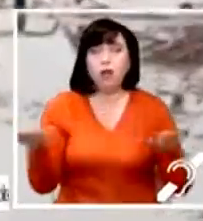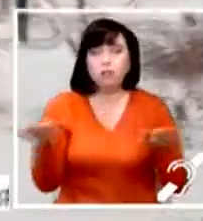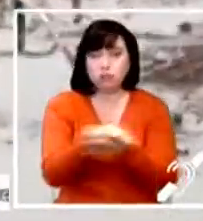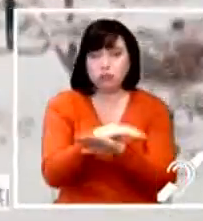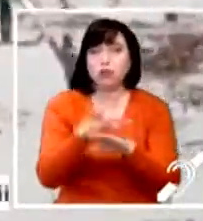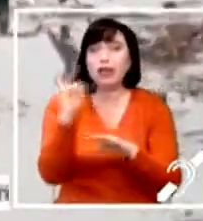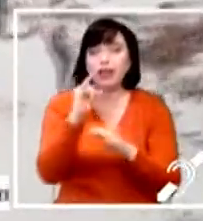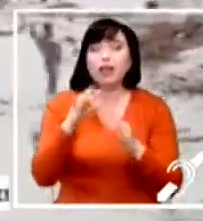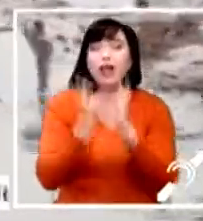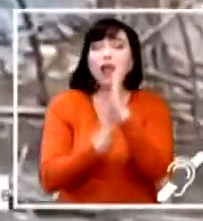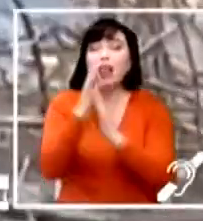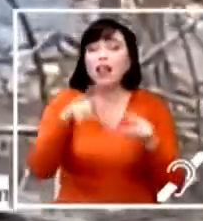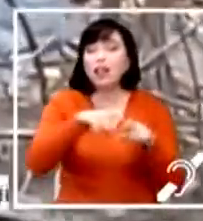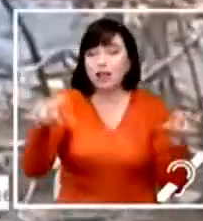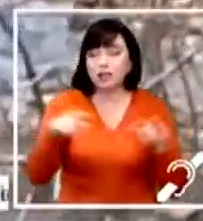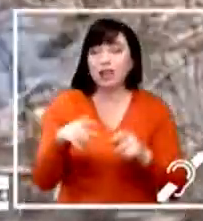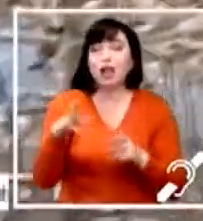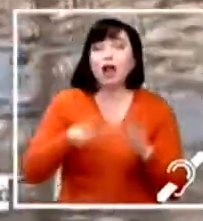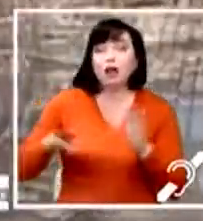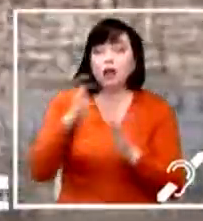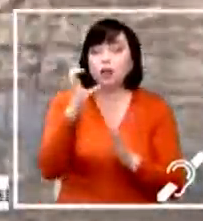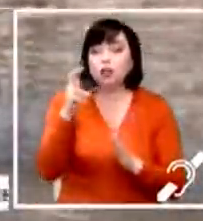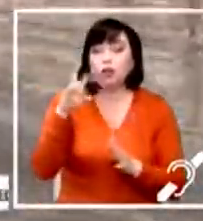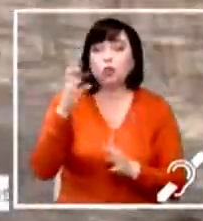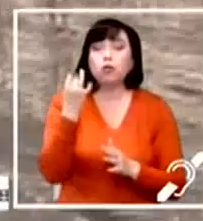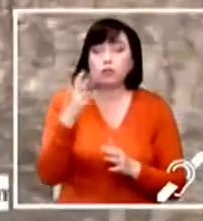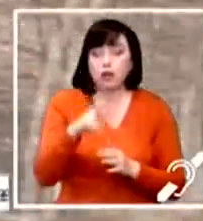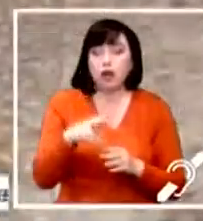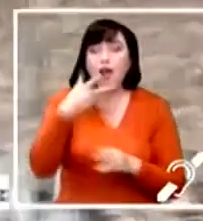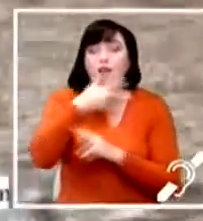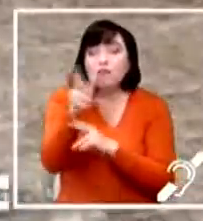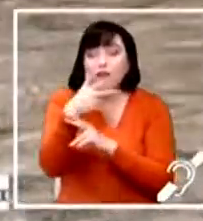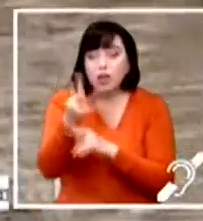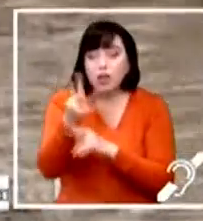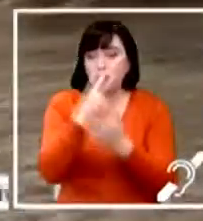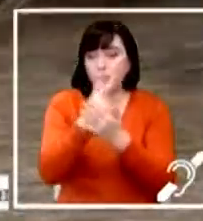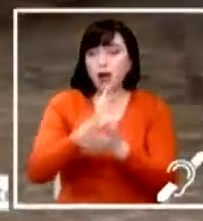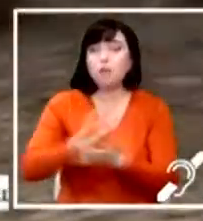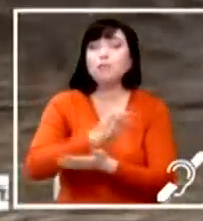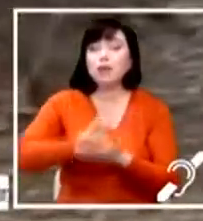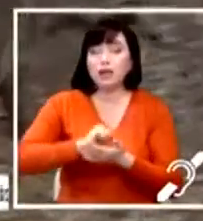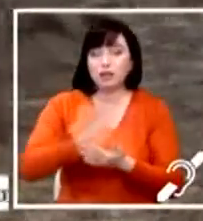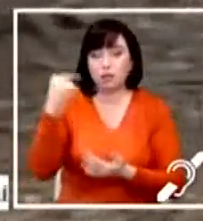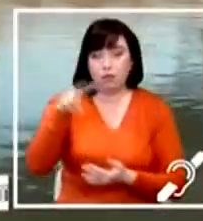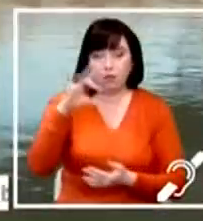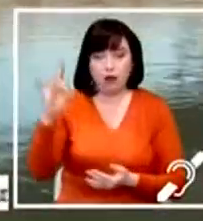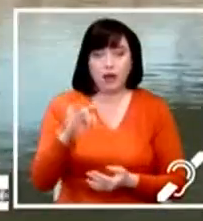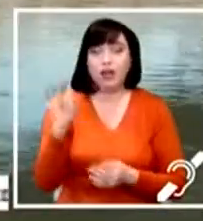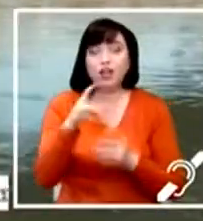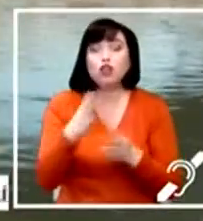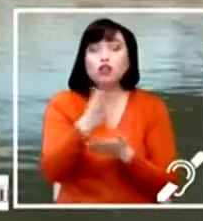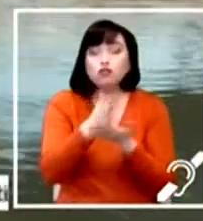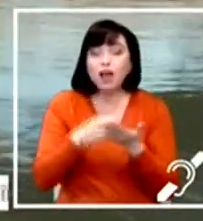o zonă forestieră din raionul Slobozia. Imaginile cu terenurile inundate au fost publicate de presa din regiunea transnistreană și